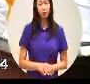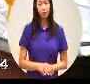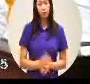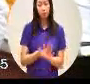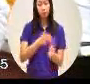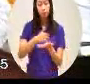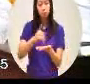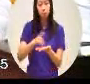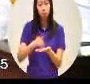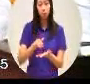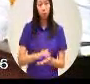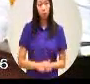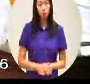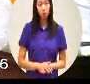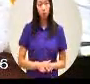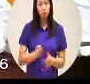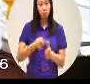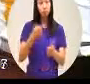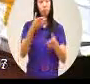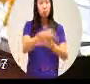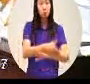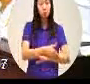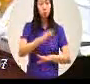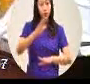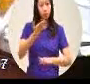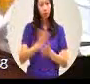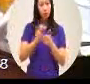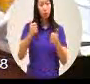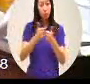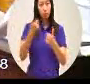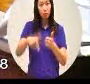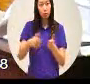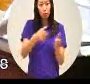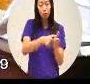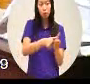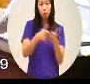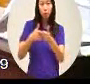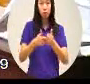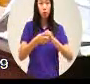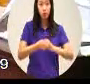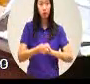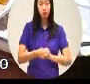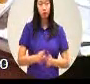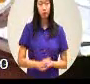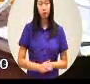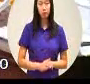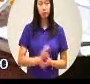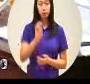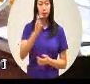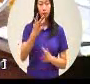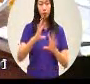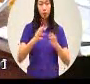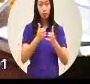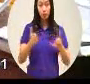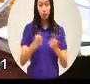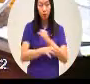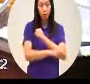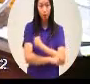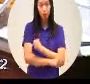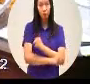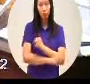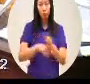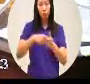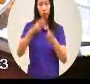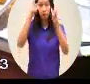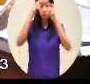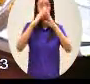预算先让你过，但是议会做一个附带决议，十二年国民基本教育。